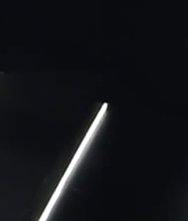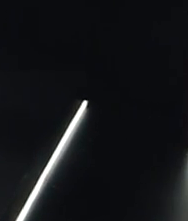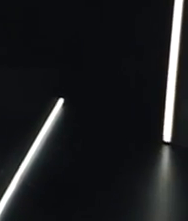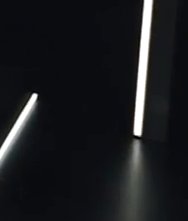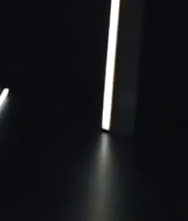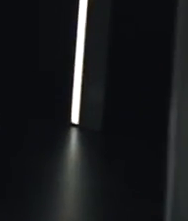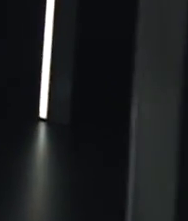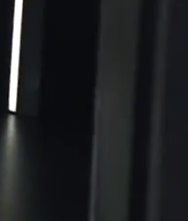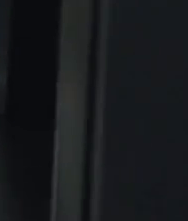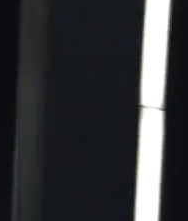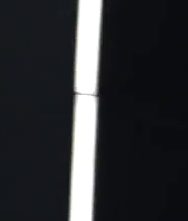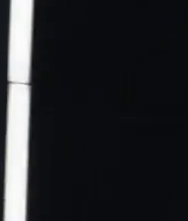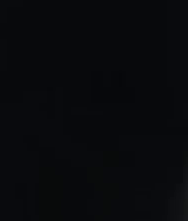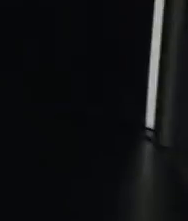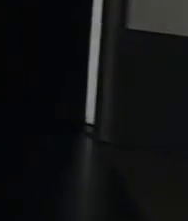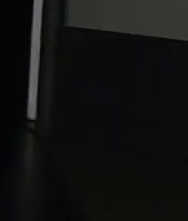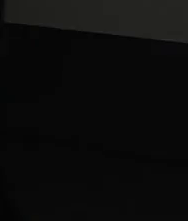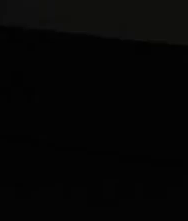으 으 으 르 og2 마르